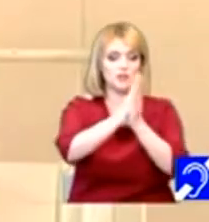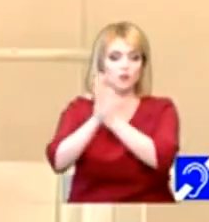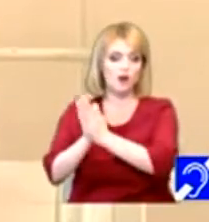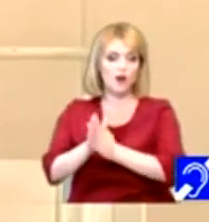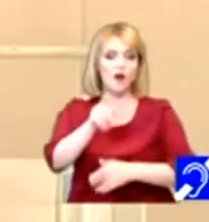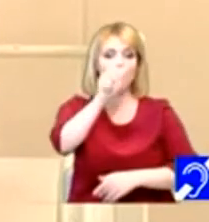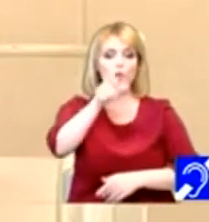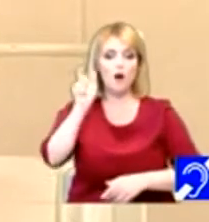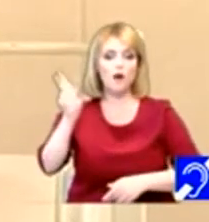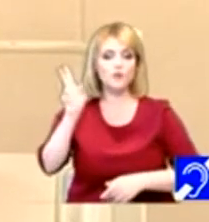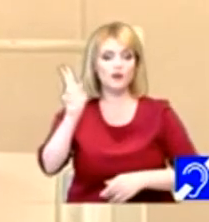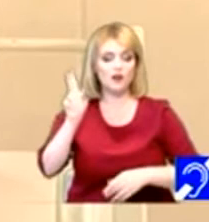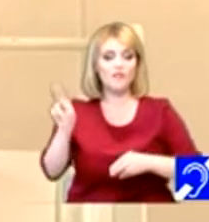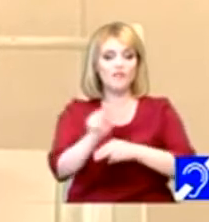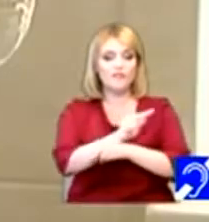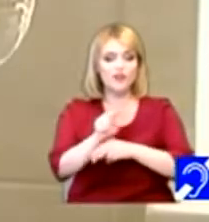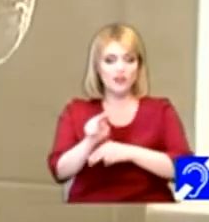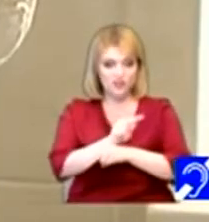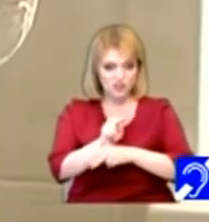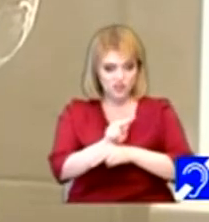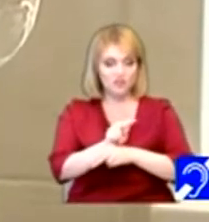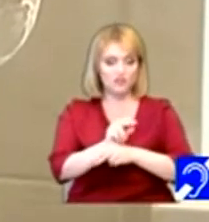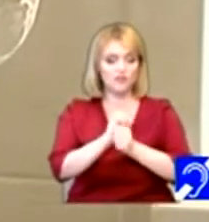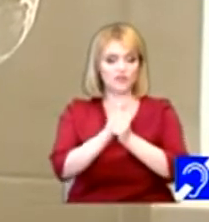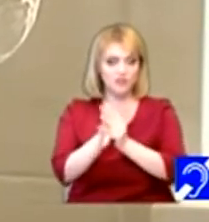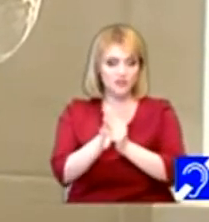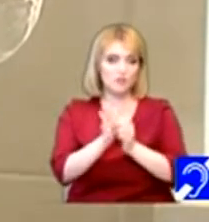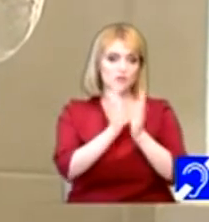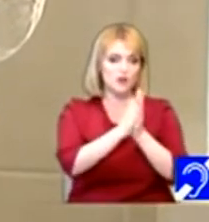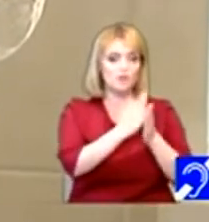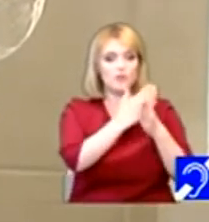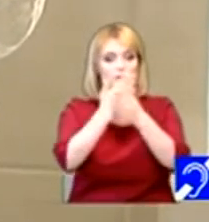sânge. Plasma convalescentă poate fi ultima șansă pentru bolnavii aflați în stare